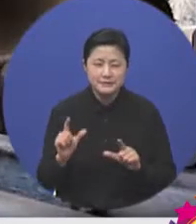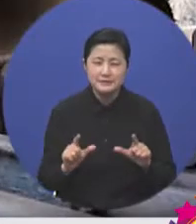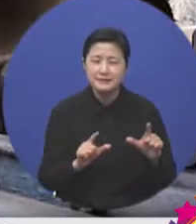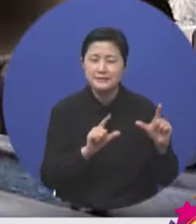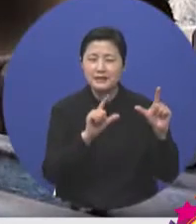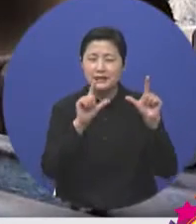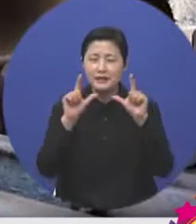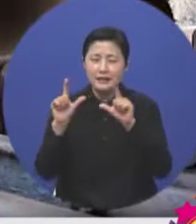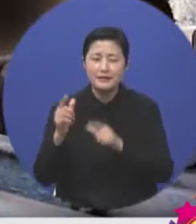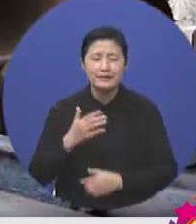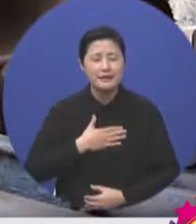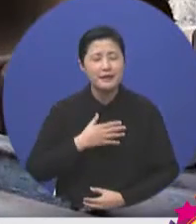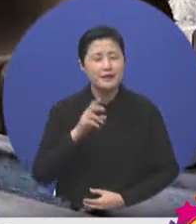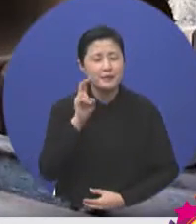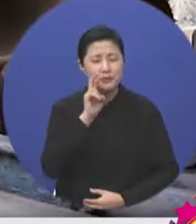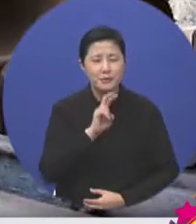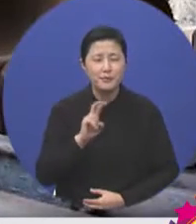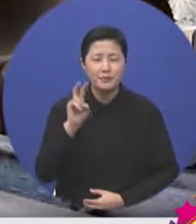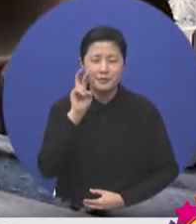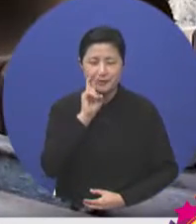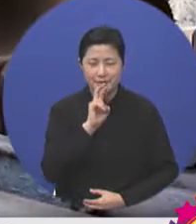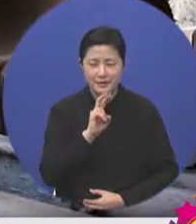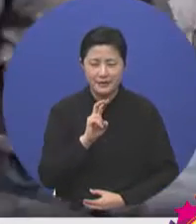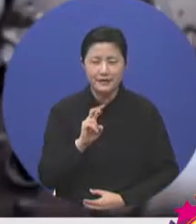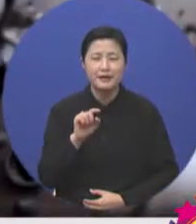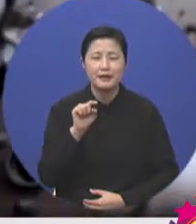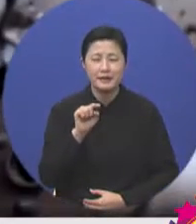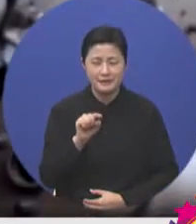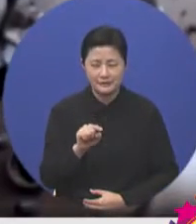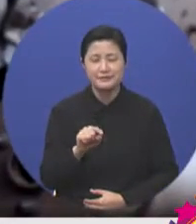못한 내 노래에다